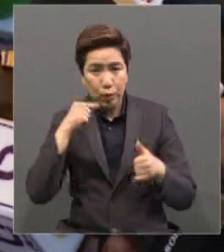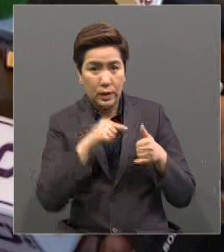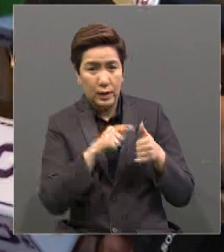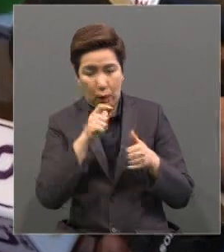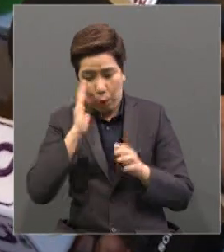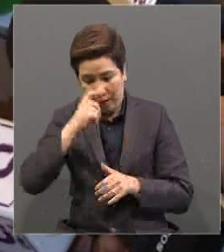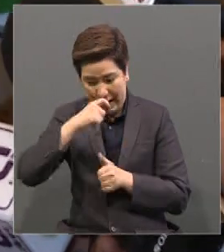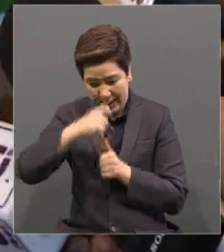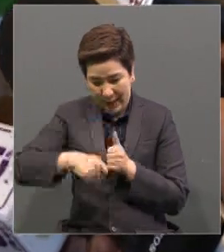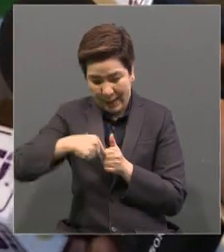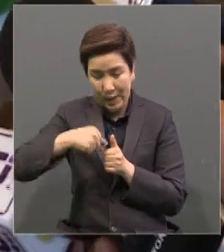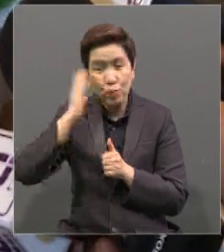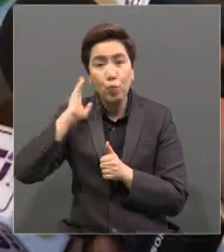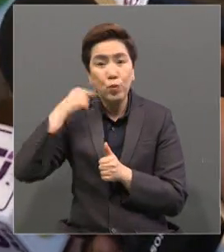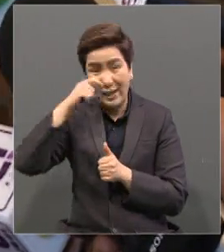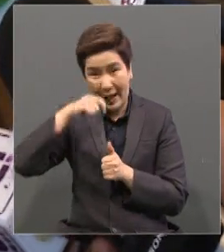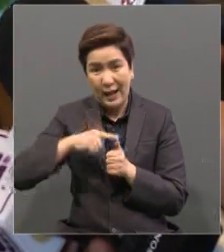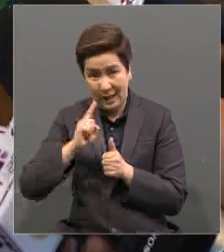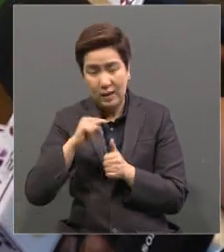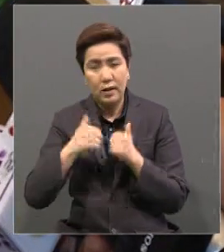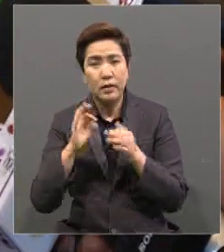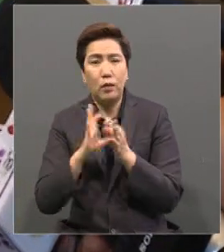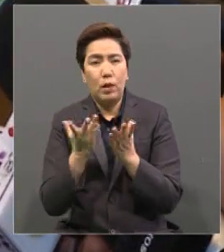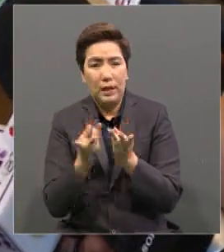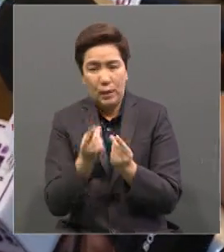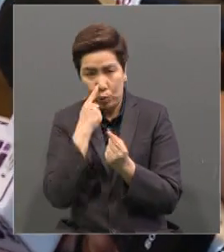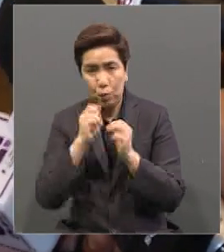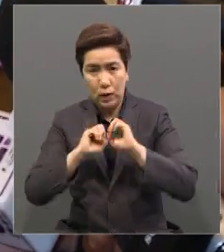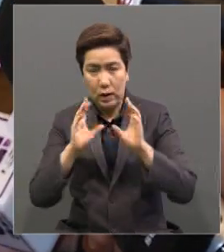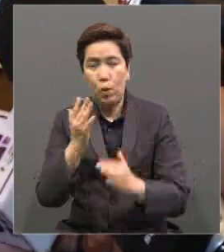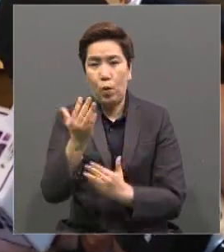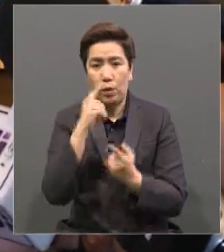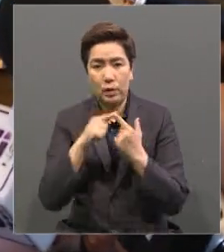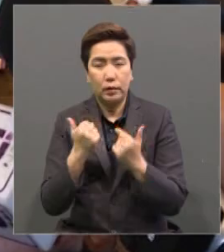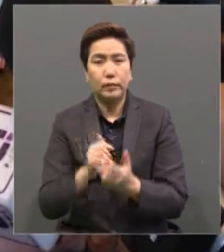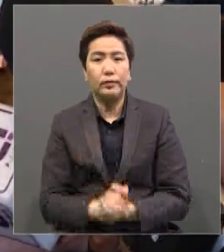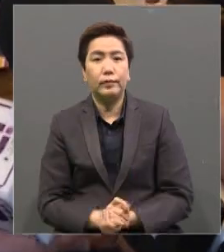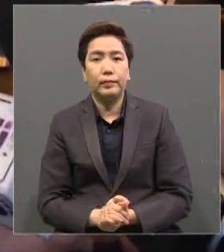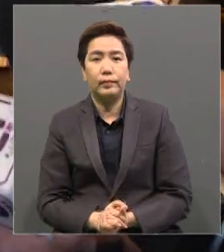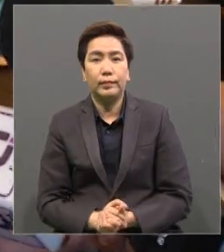ครับคนไทยนะครับรายละเอียดของต่างๆเนี่ยเดี๋ยวขอให้มันความชัดเจนอีกครั้งหนึ่งนะครับ จากผู้หญิงที่ไปแล้วเนี่ย